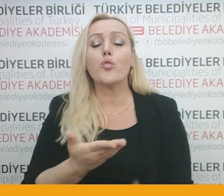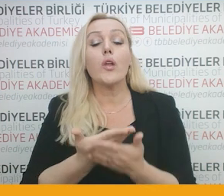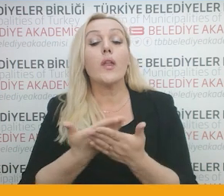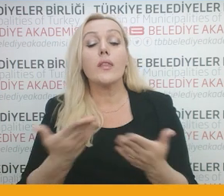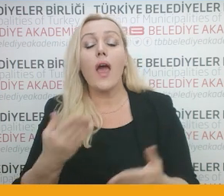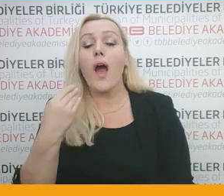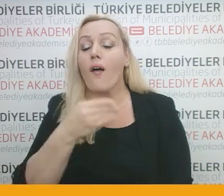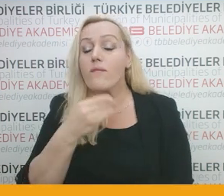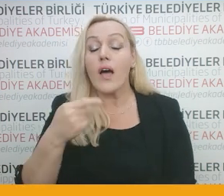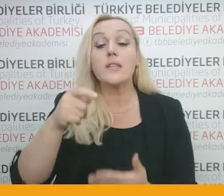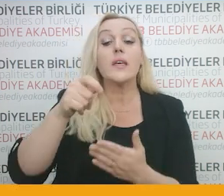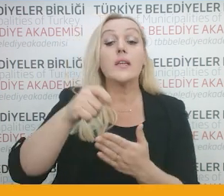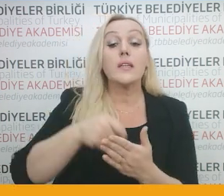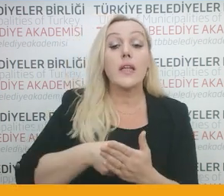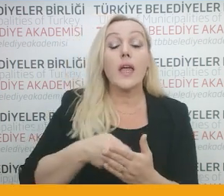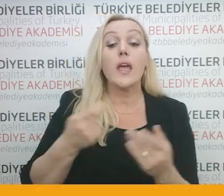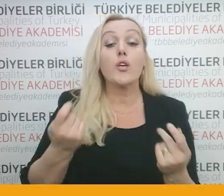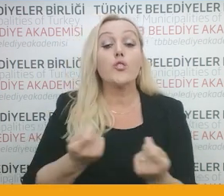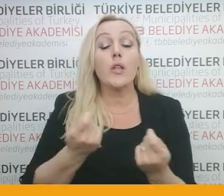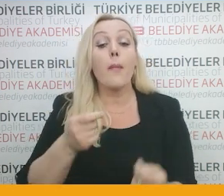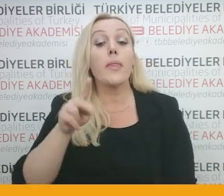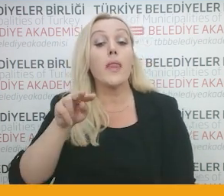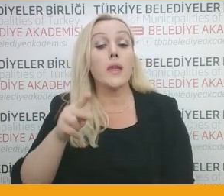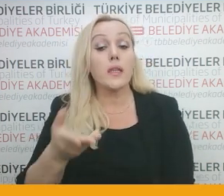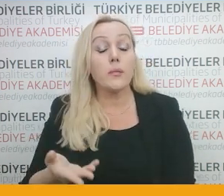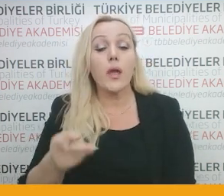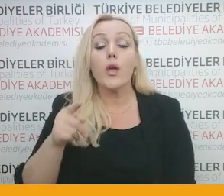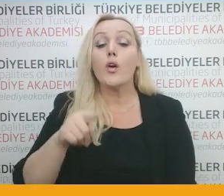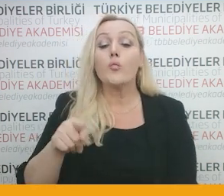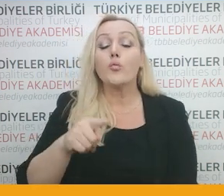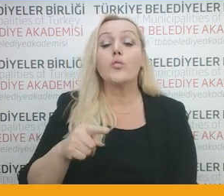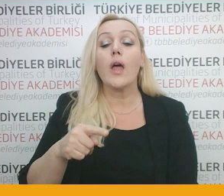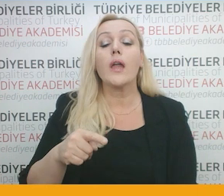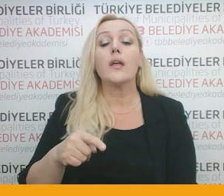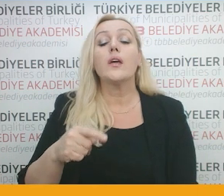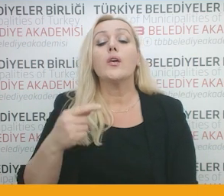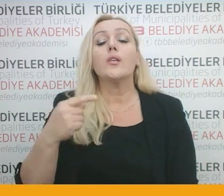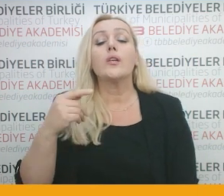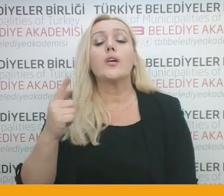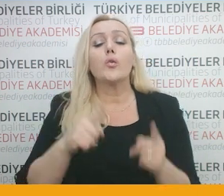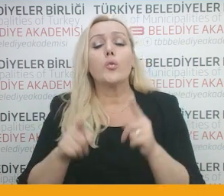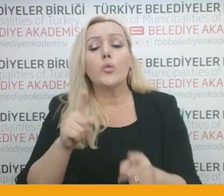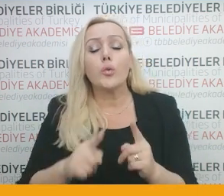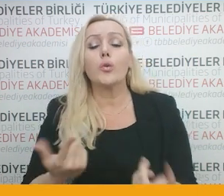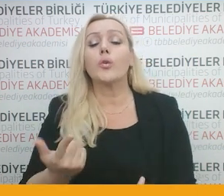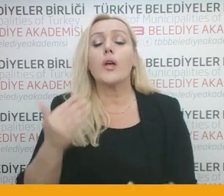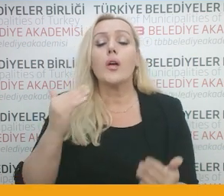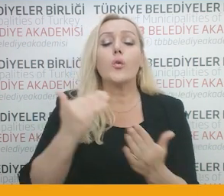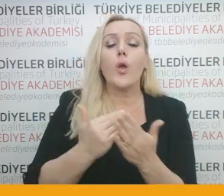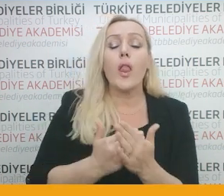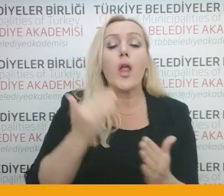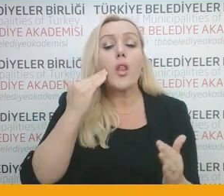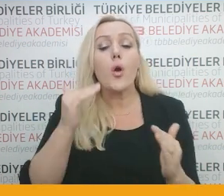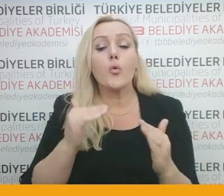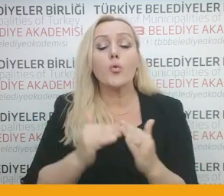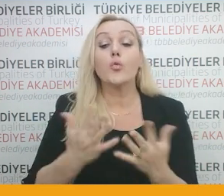Avans işlemleri, kredi işlemleri gibi işlemler. Bunlar önödeme usul ve esaslar hakkında yönetmelik çerçevesinde bu